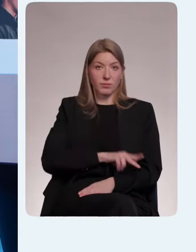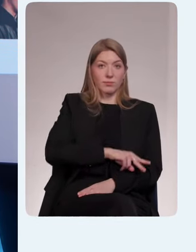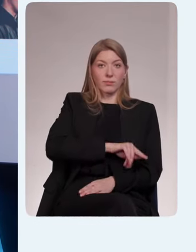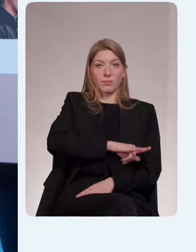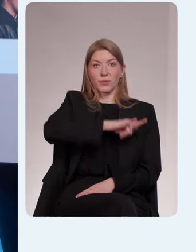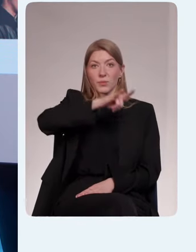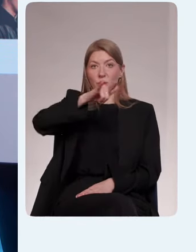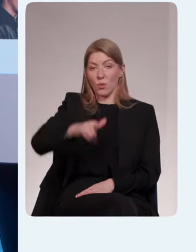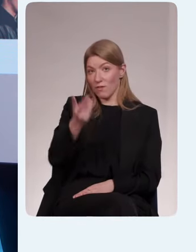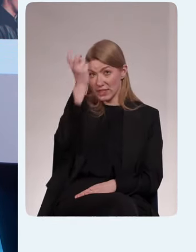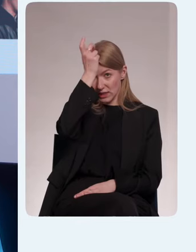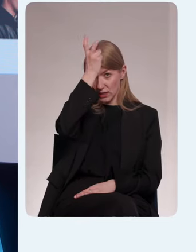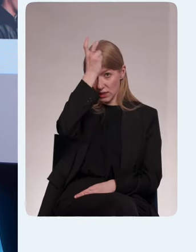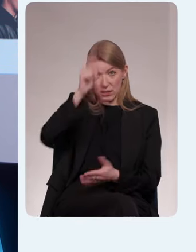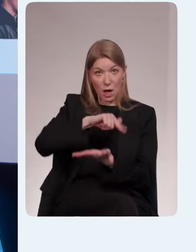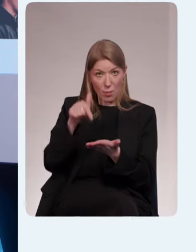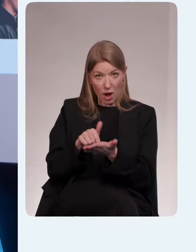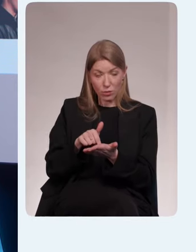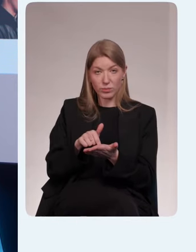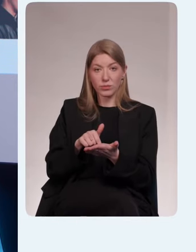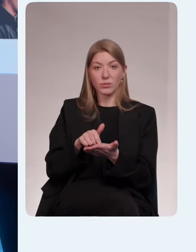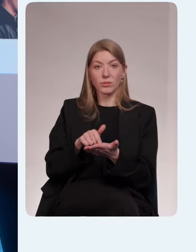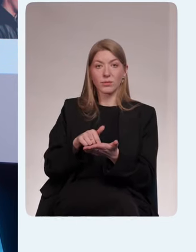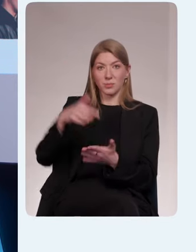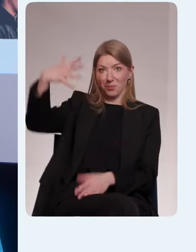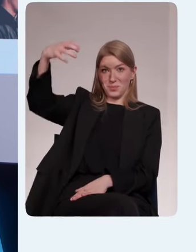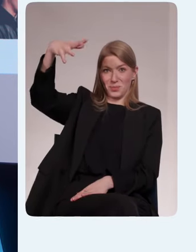И это мигает мне лампочка.